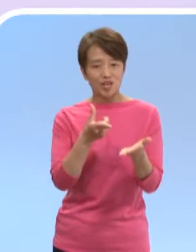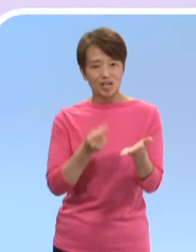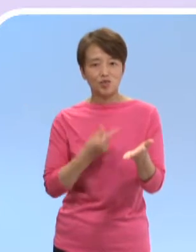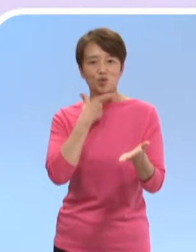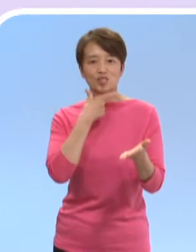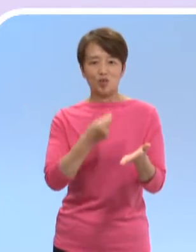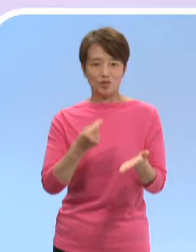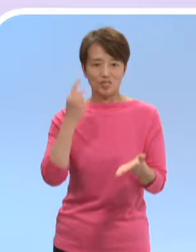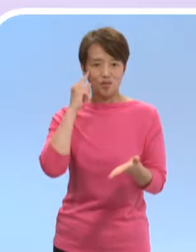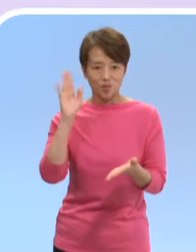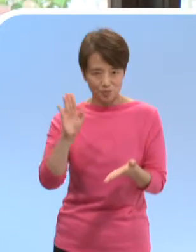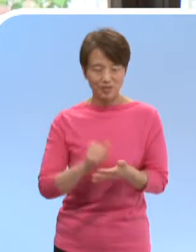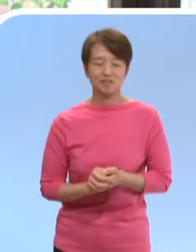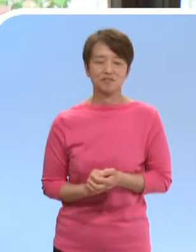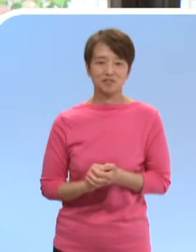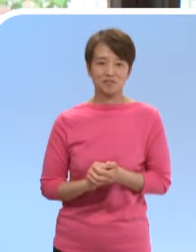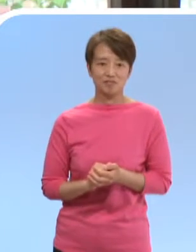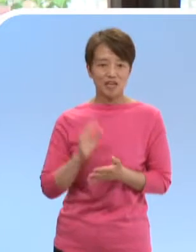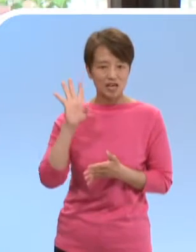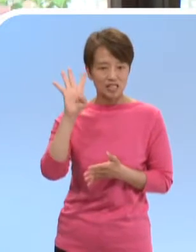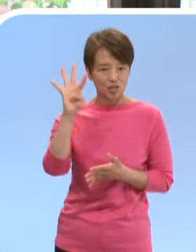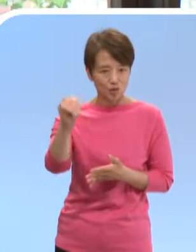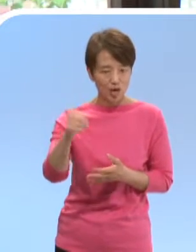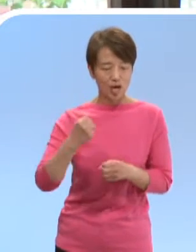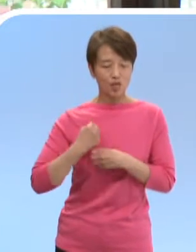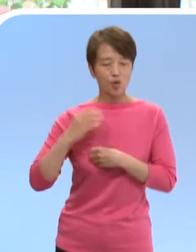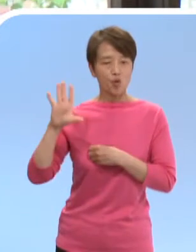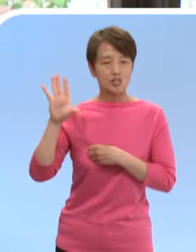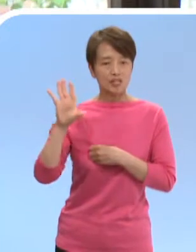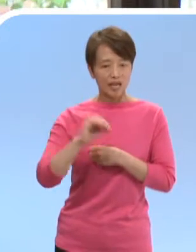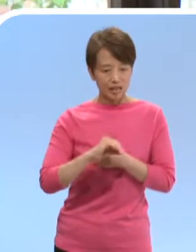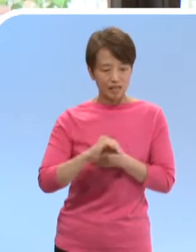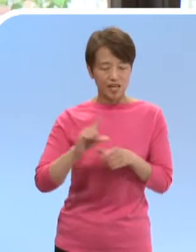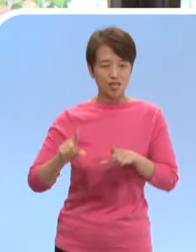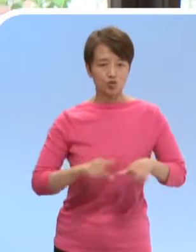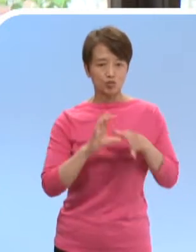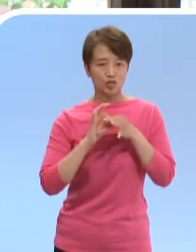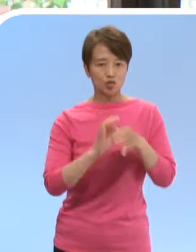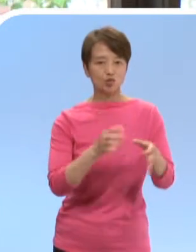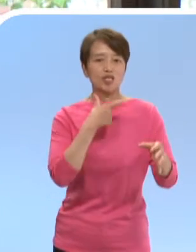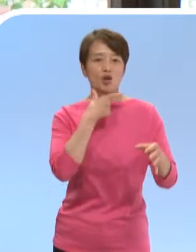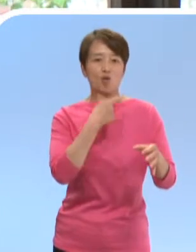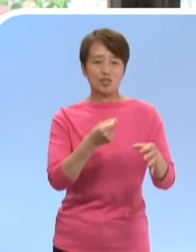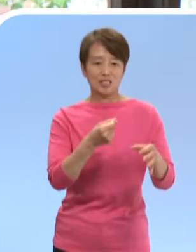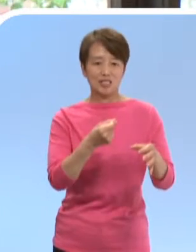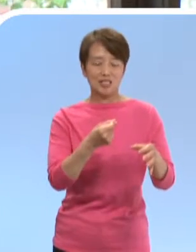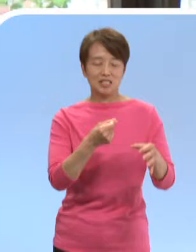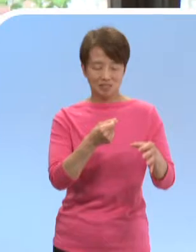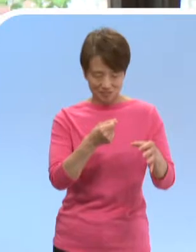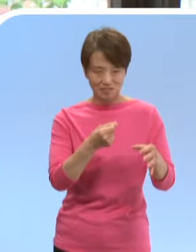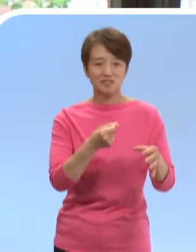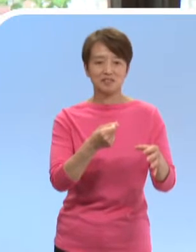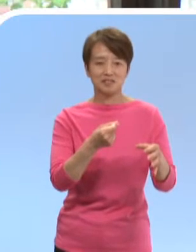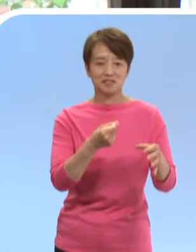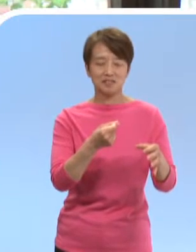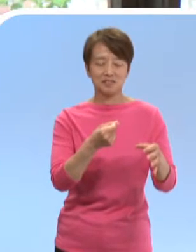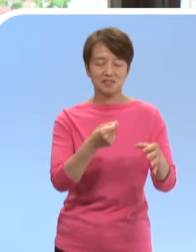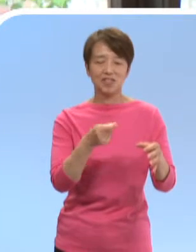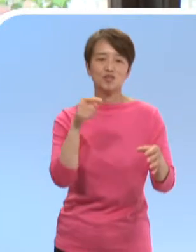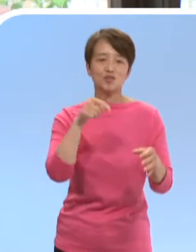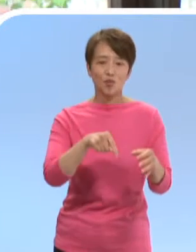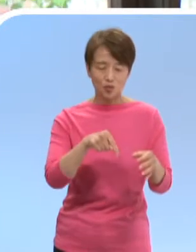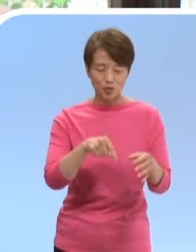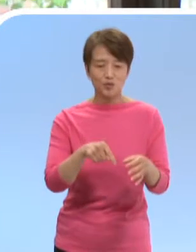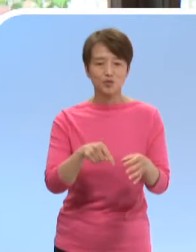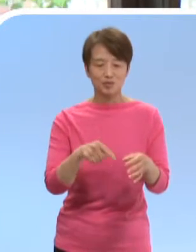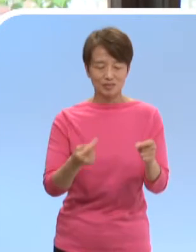ただければなというふうに思っております。いつかは兵庫に戻ってくる、で兵庫に住み続けると、そういったようにですね移住定住促進、そうい